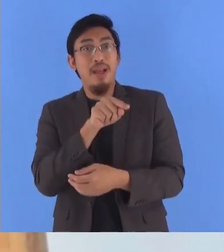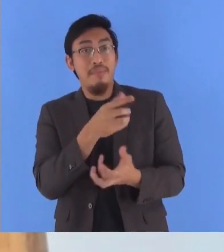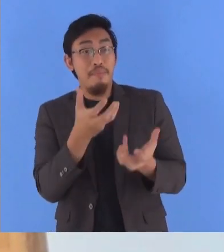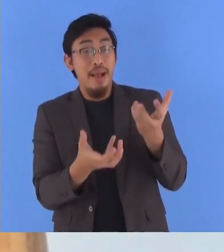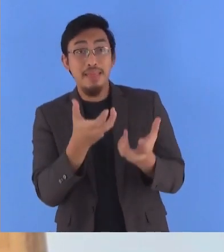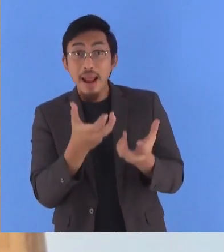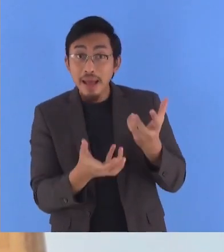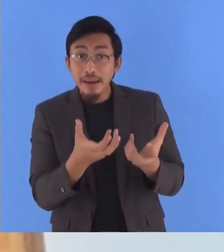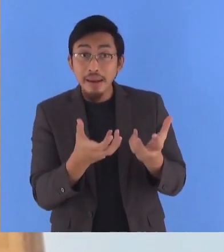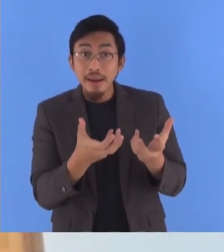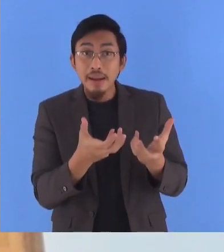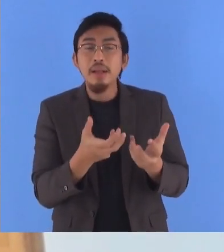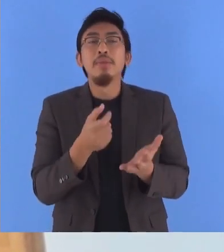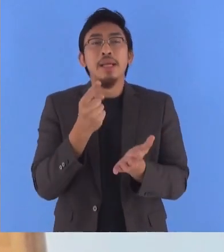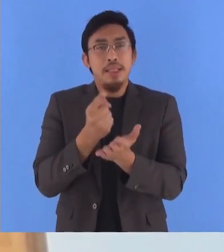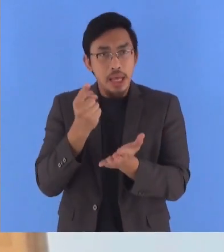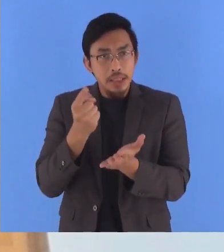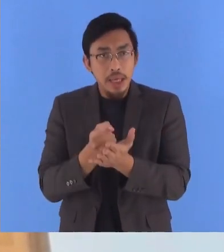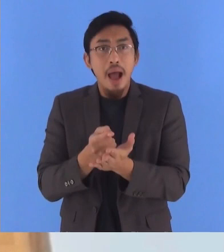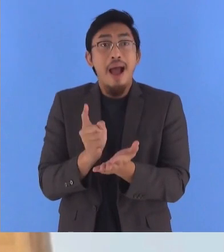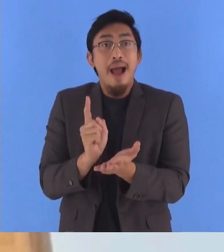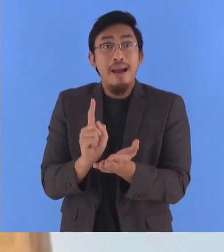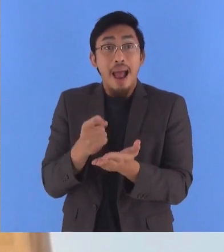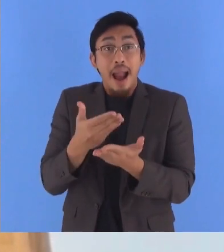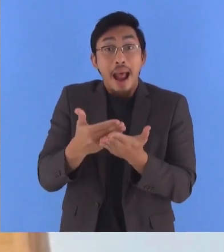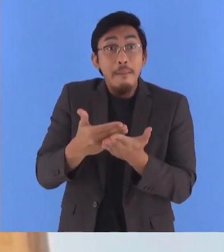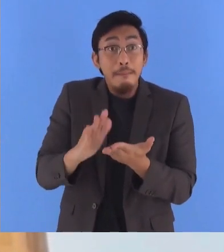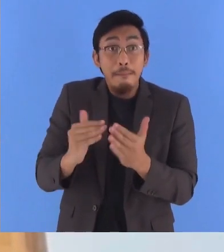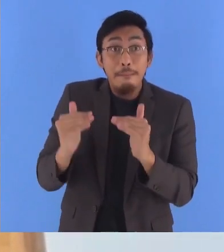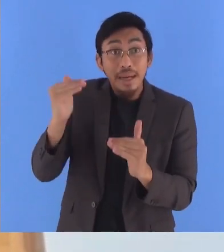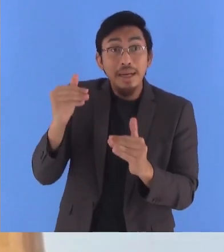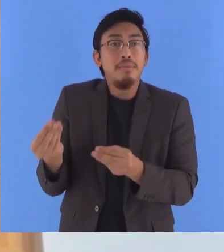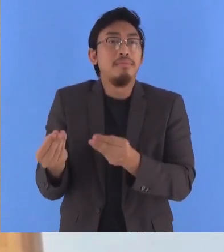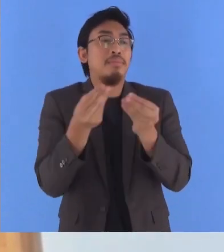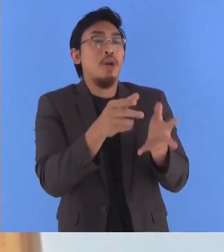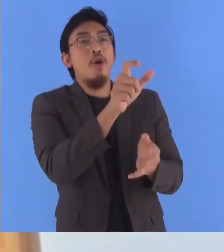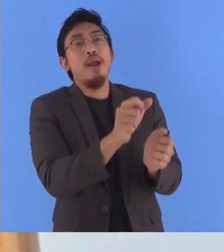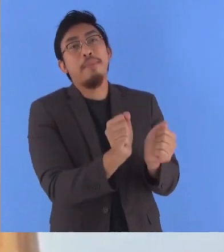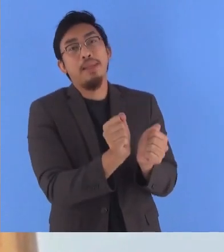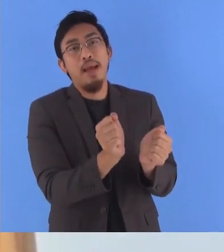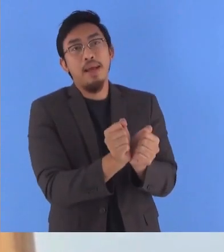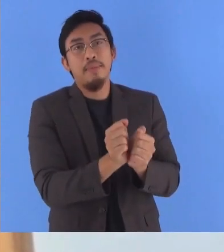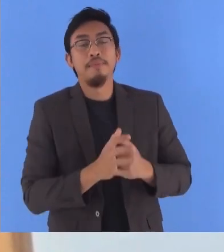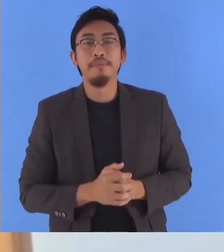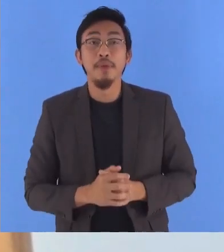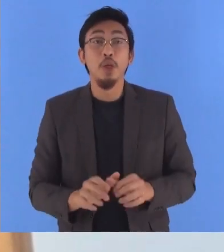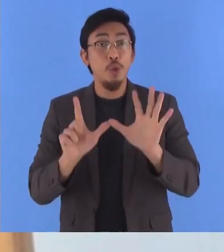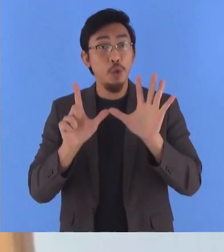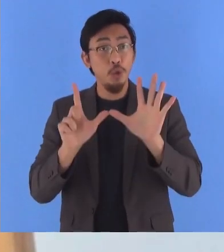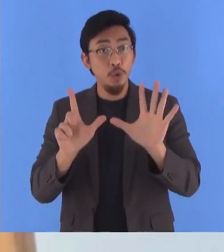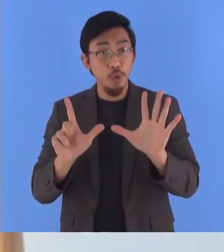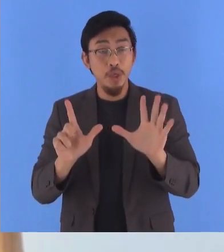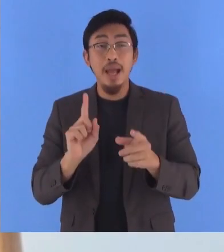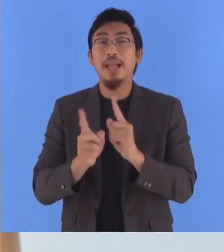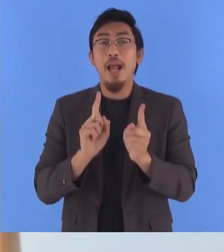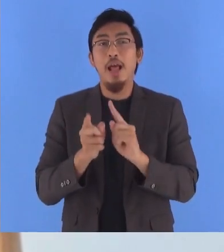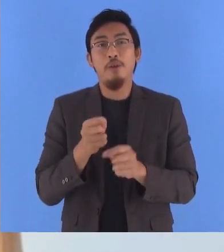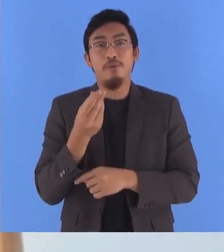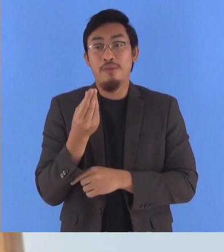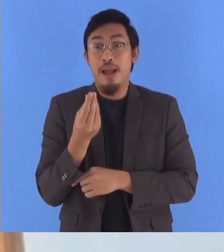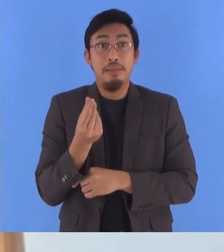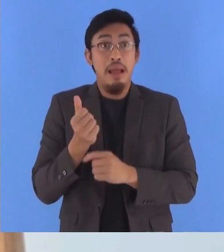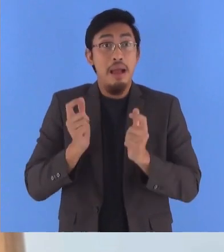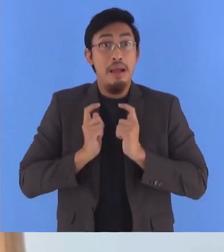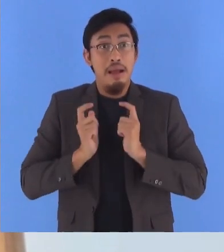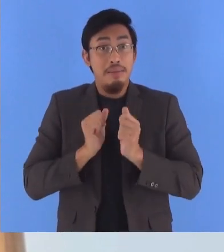diputuskan atau ditetapkan pengadilan Jaksa mengembalikan kelebihannya kepada terpidana ayat 7